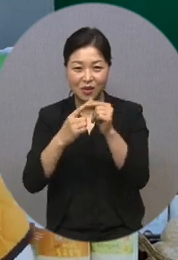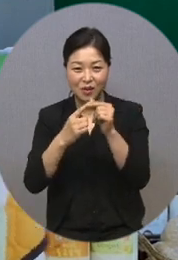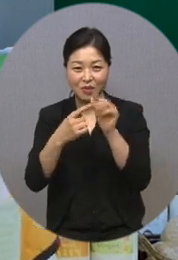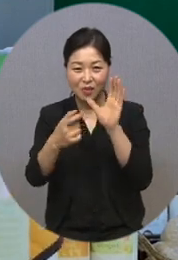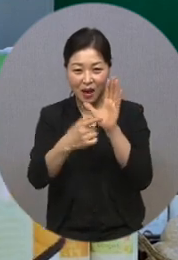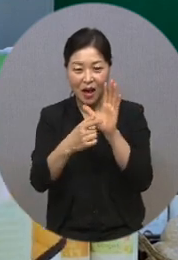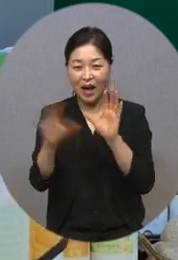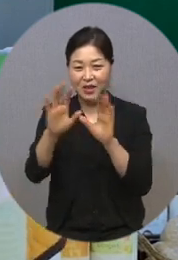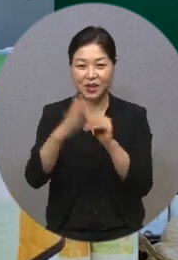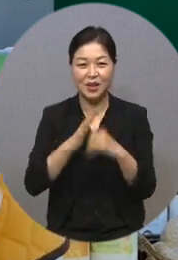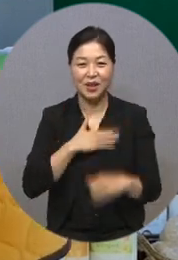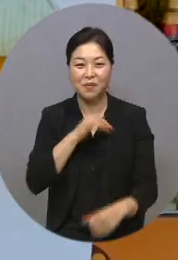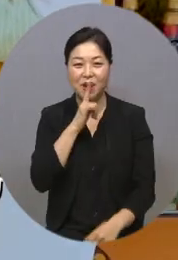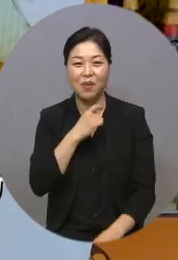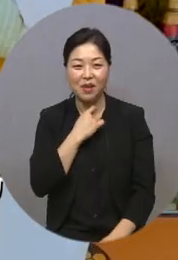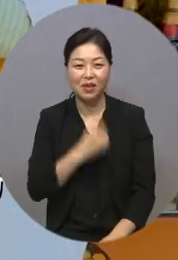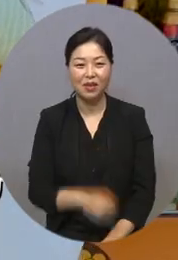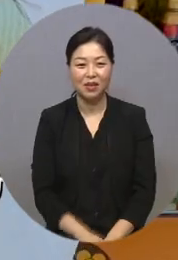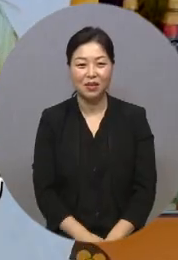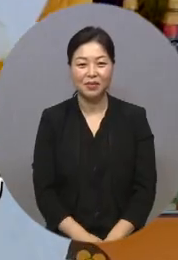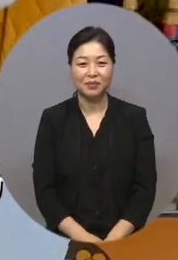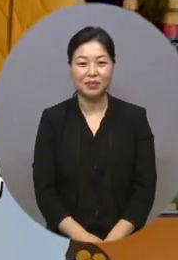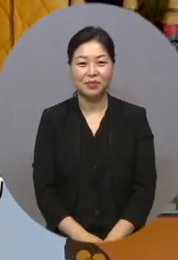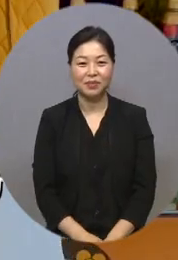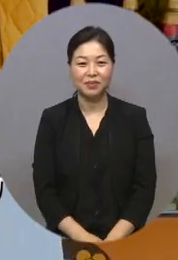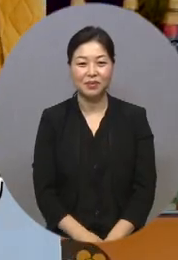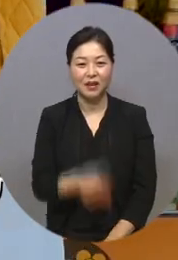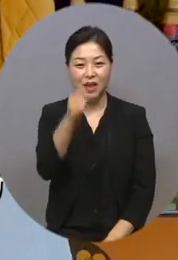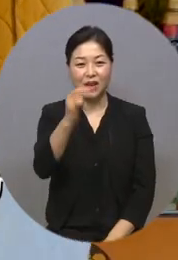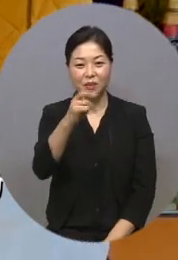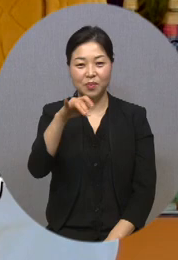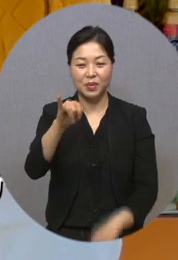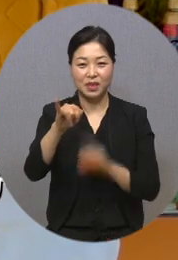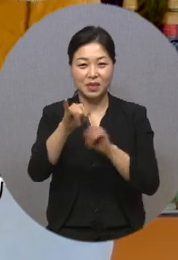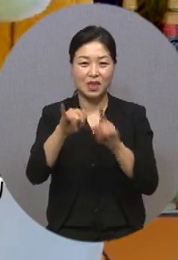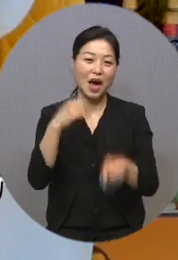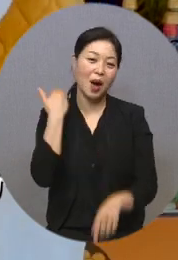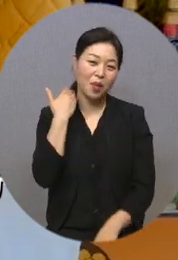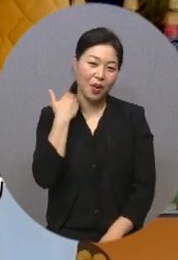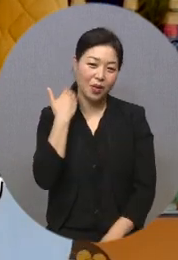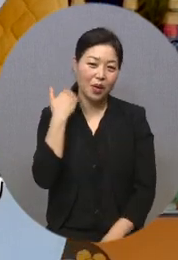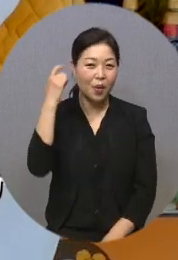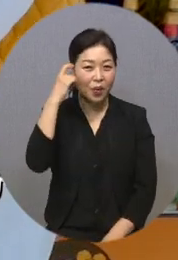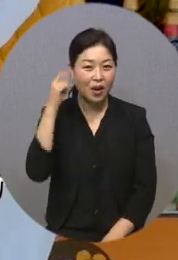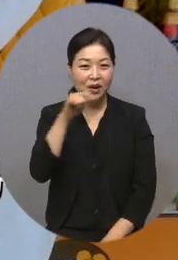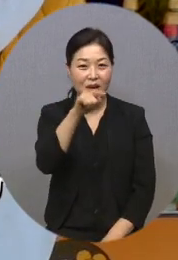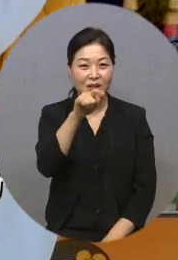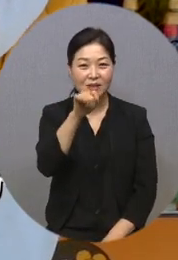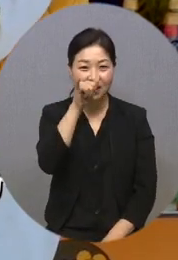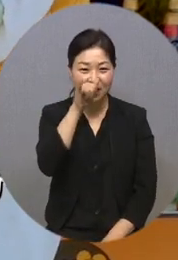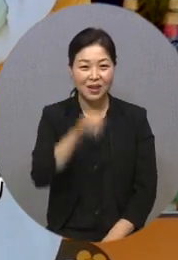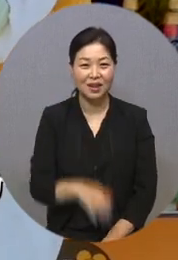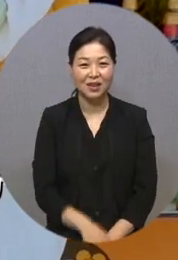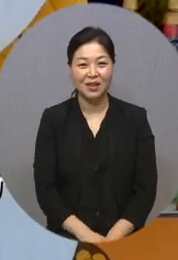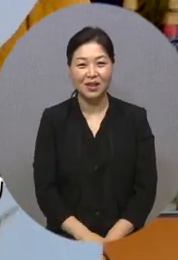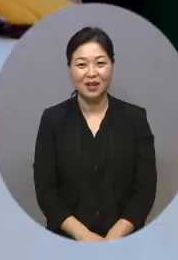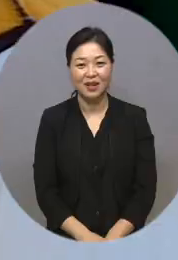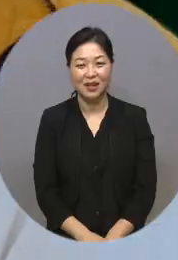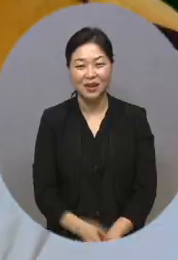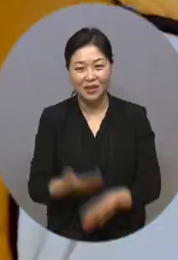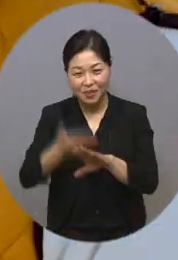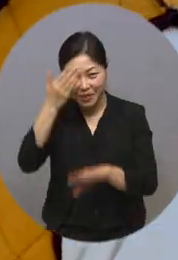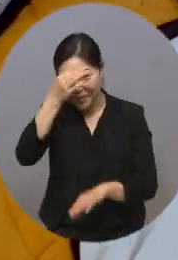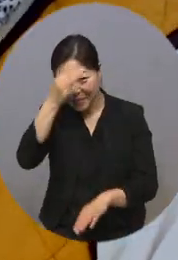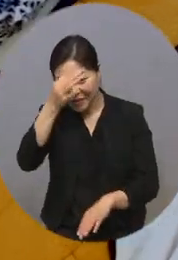이건 말할게요. 말하려고요? 이야, 요즘 현미 씨가 잘 안 보인다 했더니. 여기! 죄송합니다, 선배님.